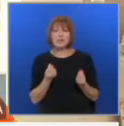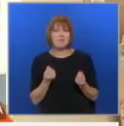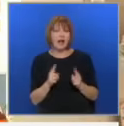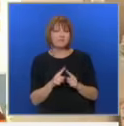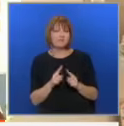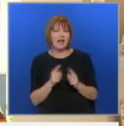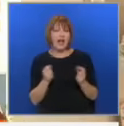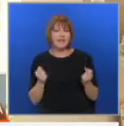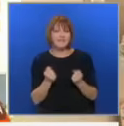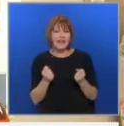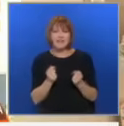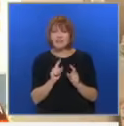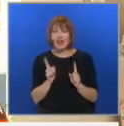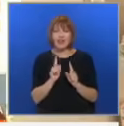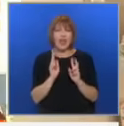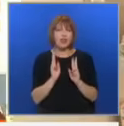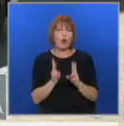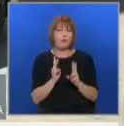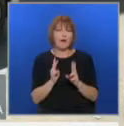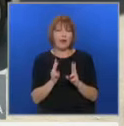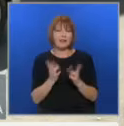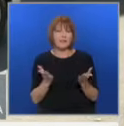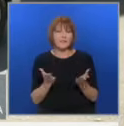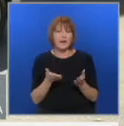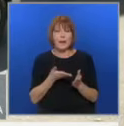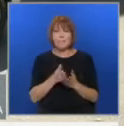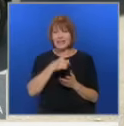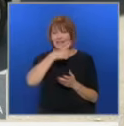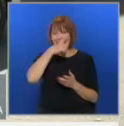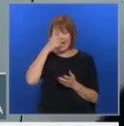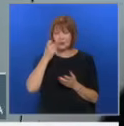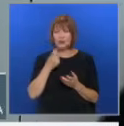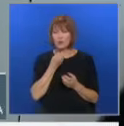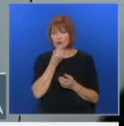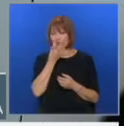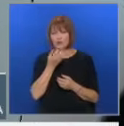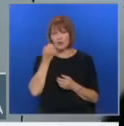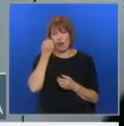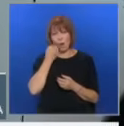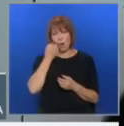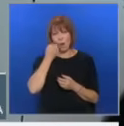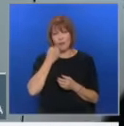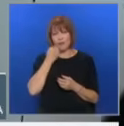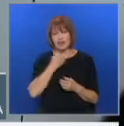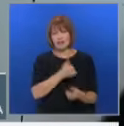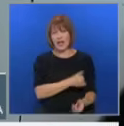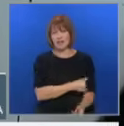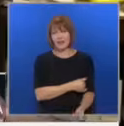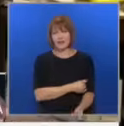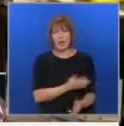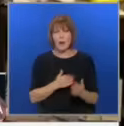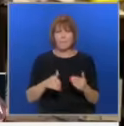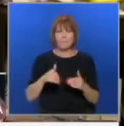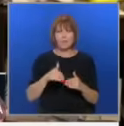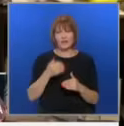са несвойствени или различни за него самия. През лятото зачестяват случаите на употреба на синтетична дрога. Много повече